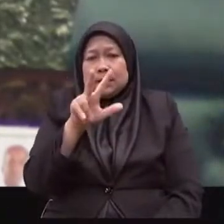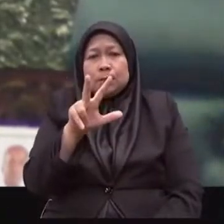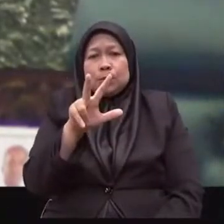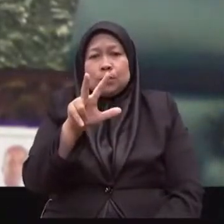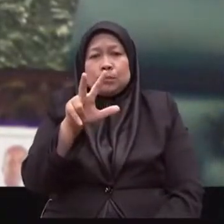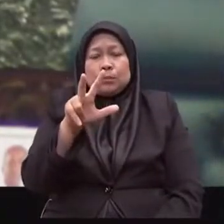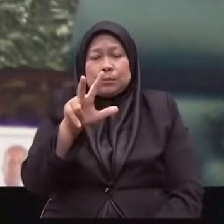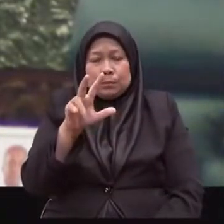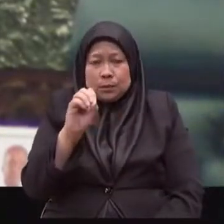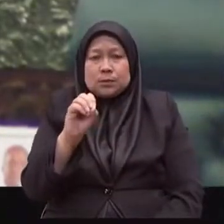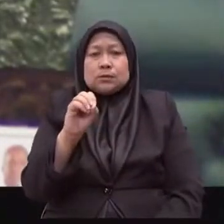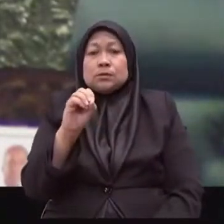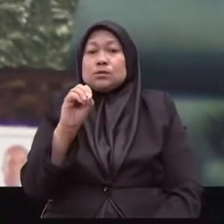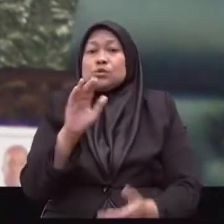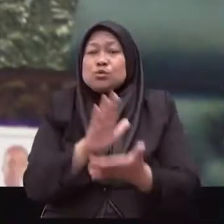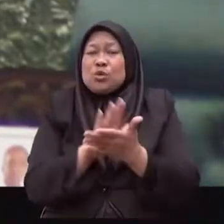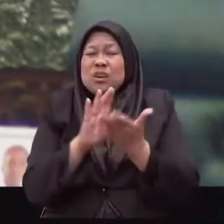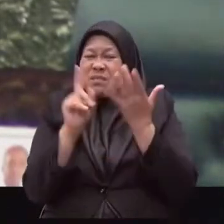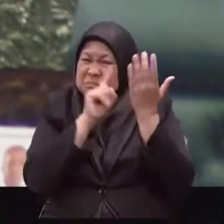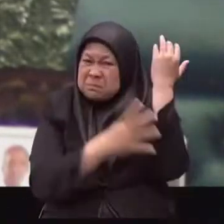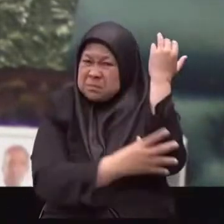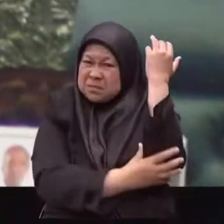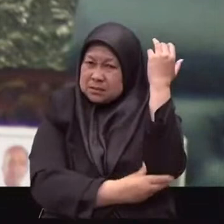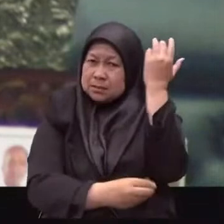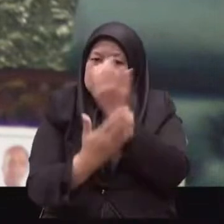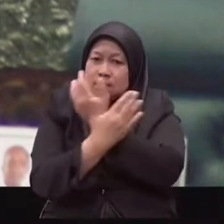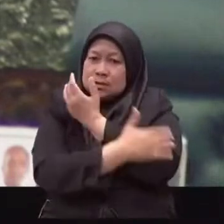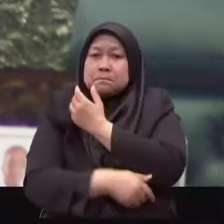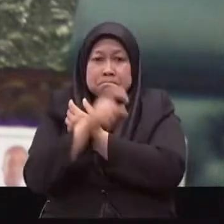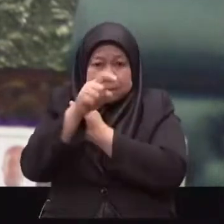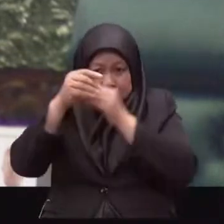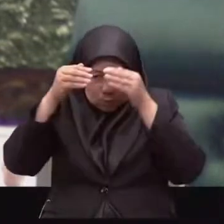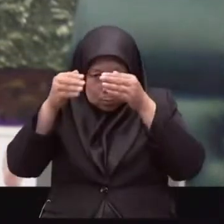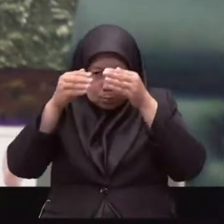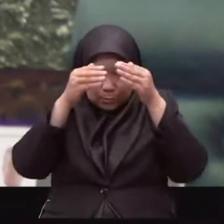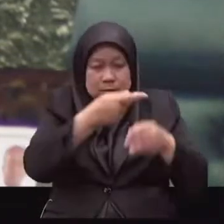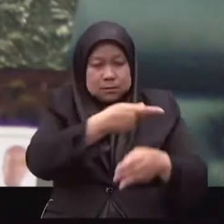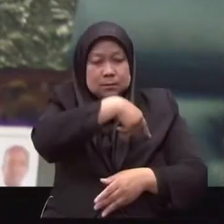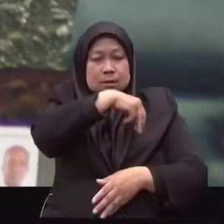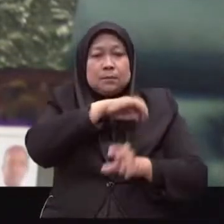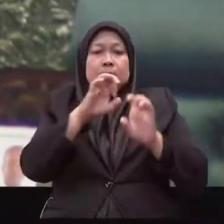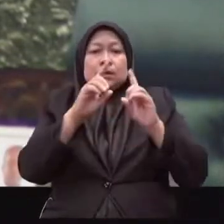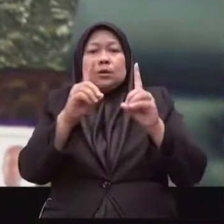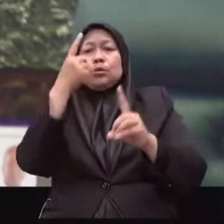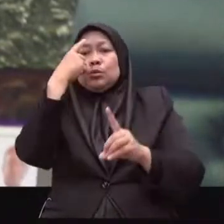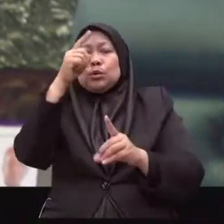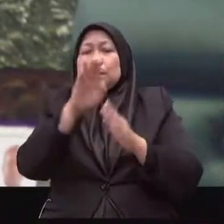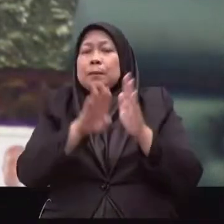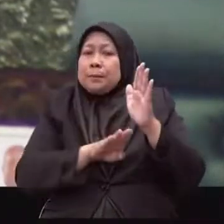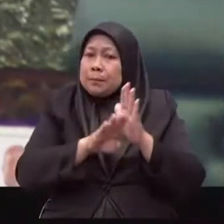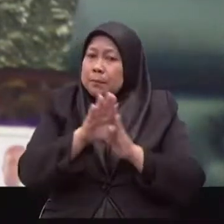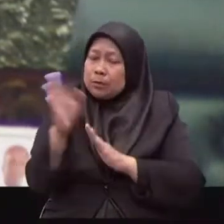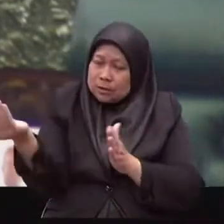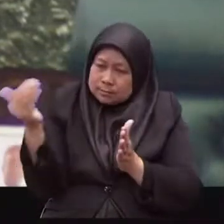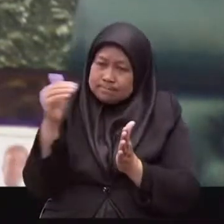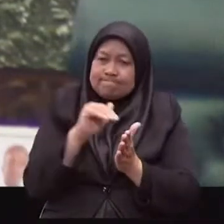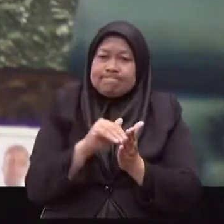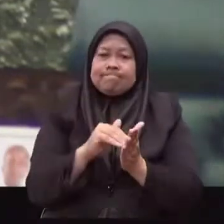kepada kerajaan persekutuan untuk menambah peruntukan di bawah program menaikkan